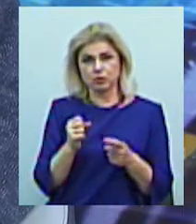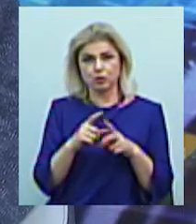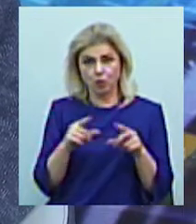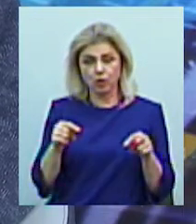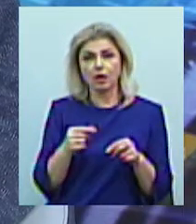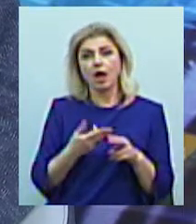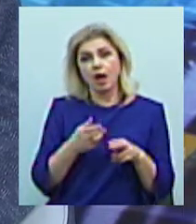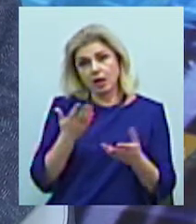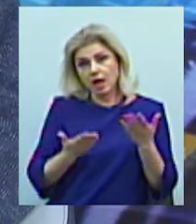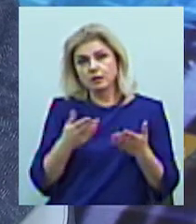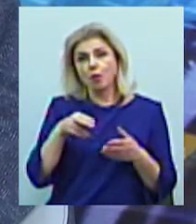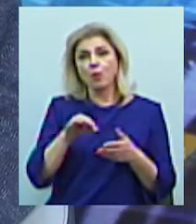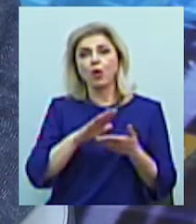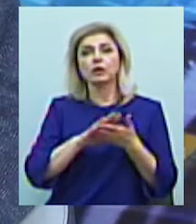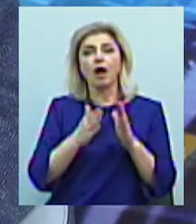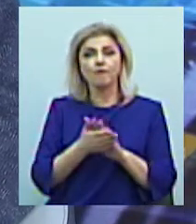Ну, якщо по договору,